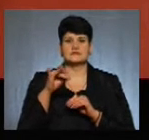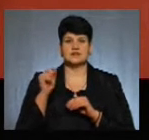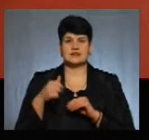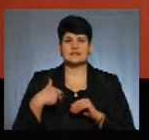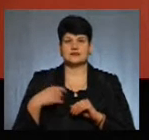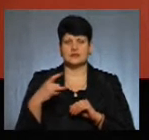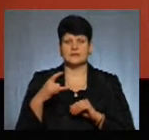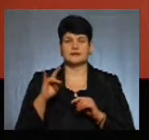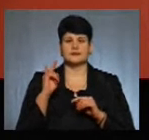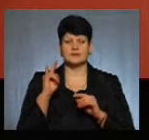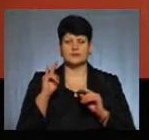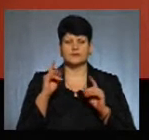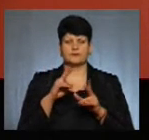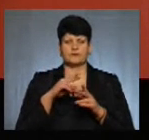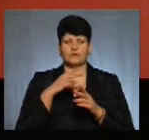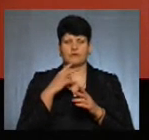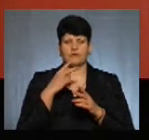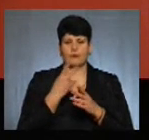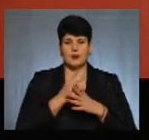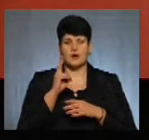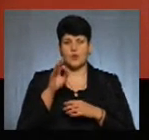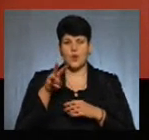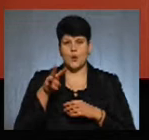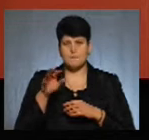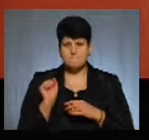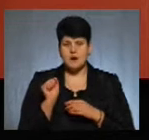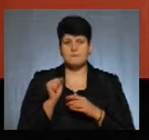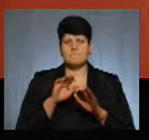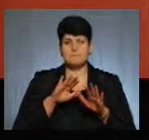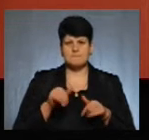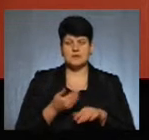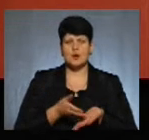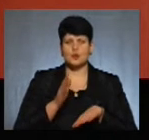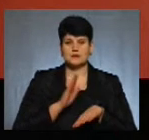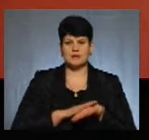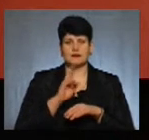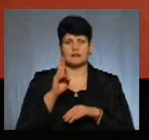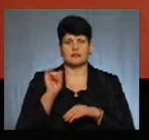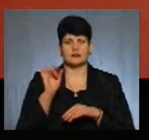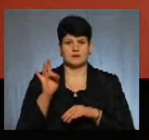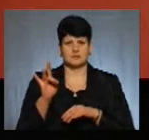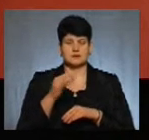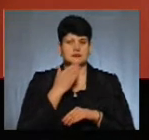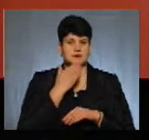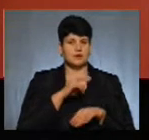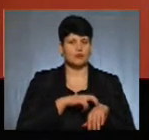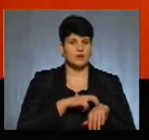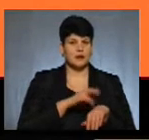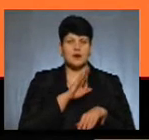району. Дитина впала у кому від ускладнень після кору. Про те, як почуває себе хлопчик, ми запитали у лікаря і